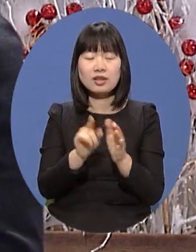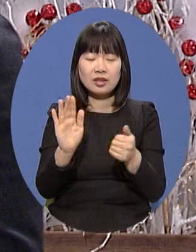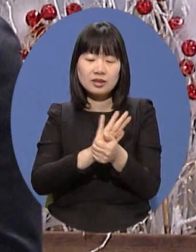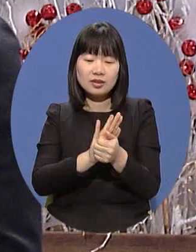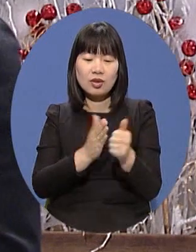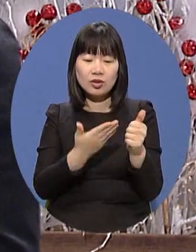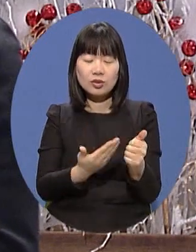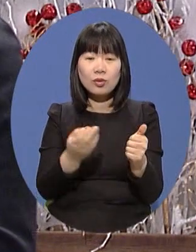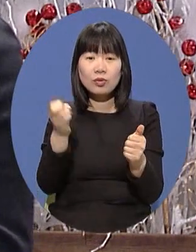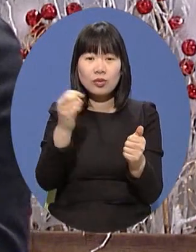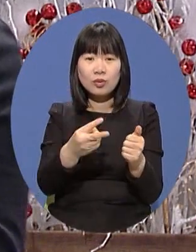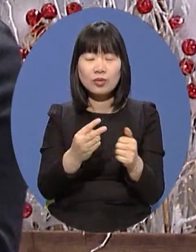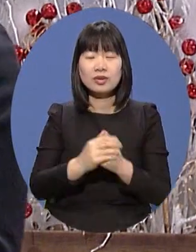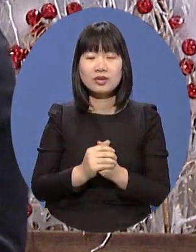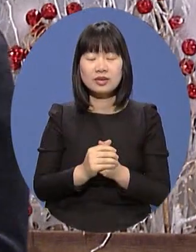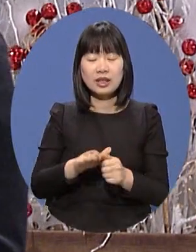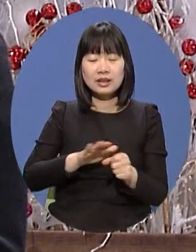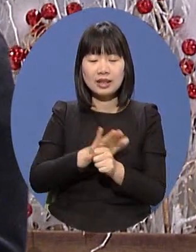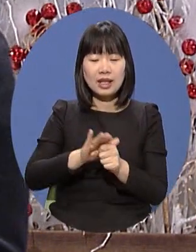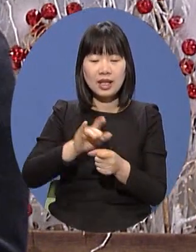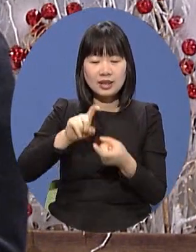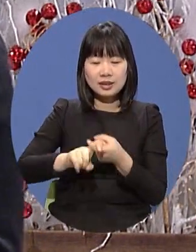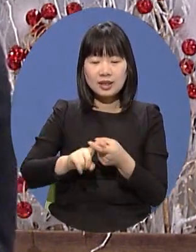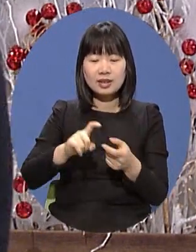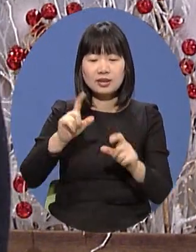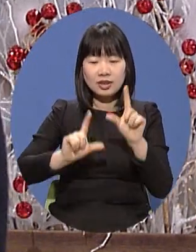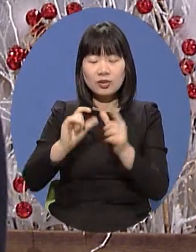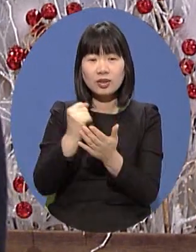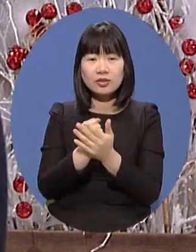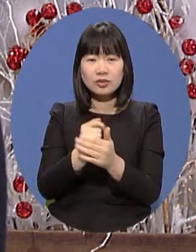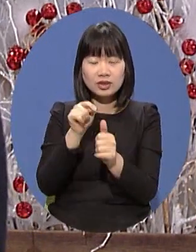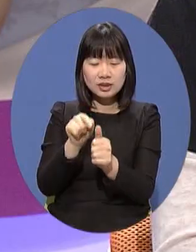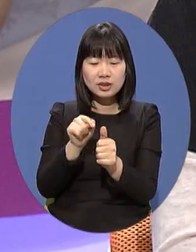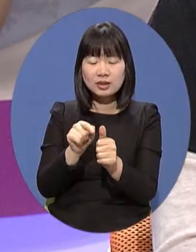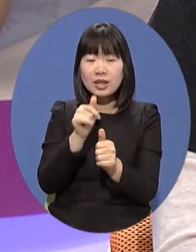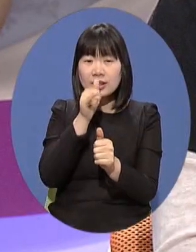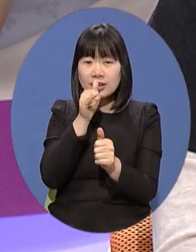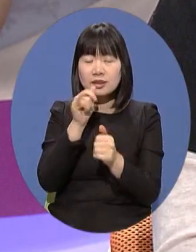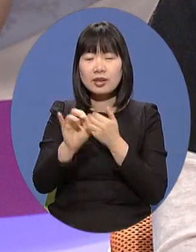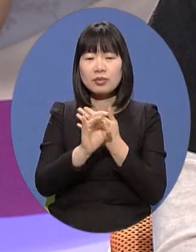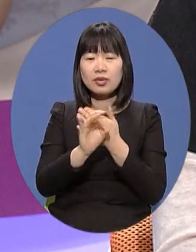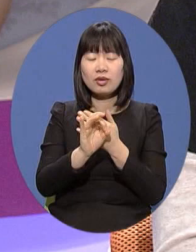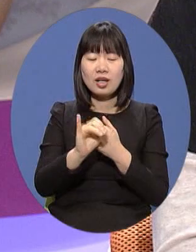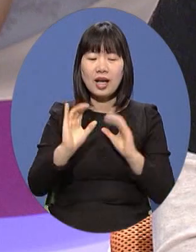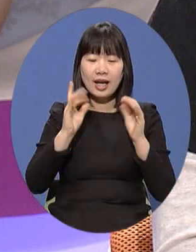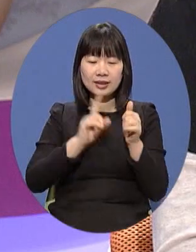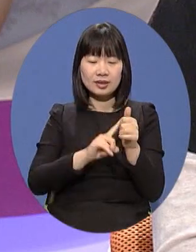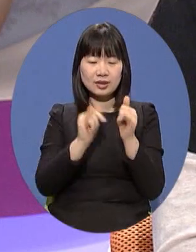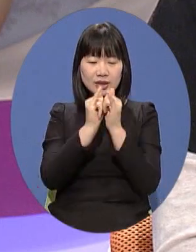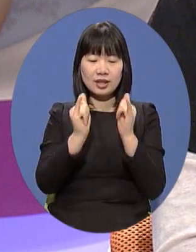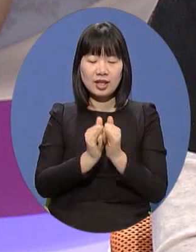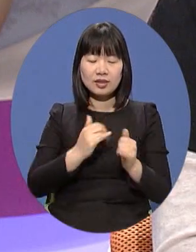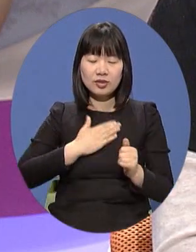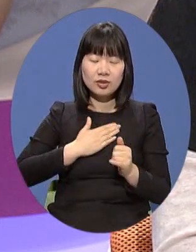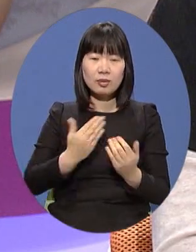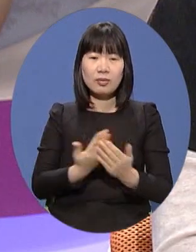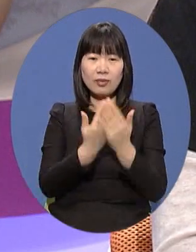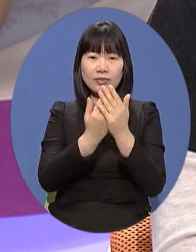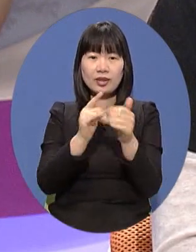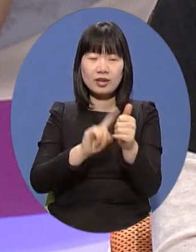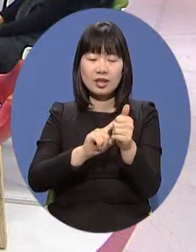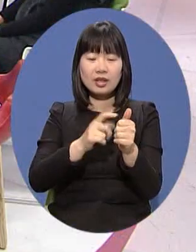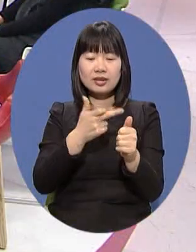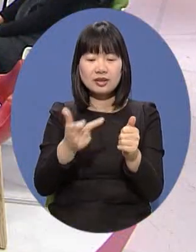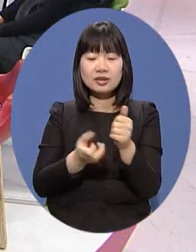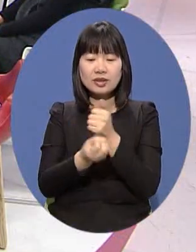친절하고 그리고 이렇게 좀 애정적인 태도로 엄마가 좀 지시를 내려준다고 하면 아이들의 사회정서 발달에 상당히